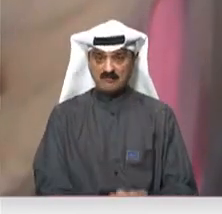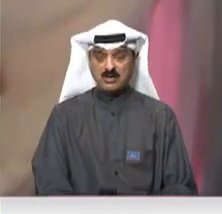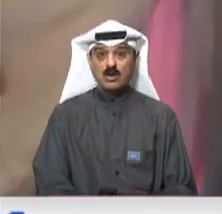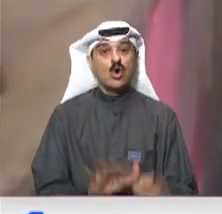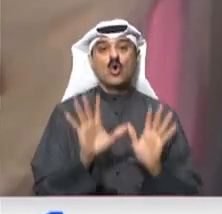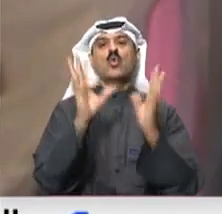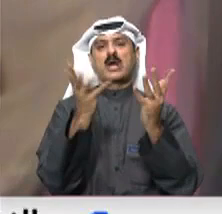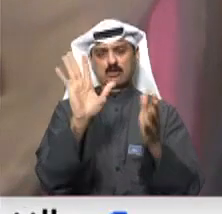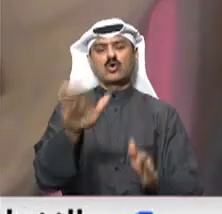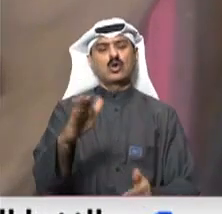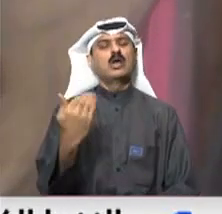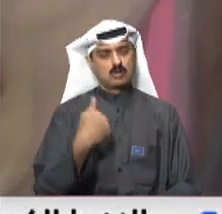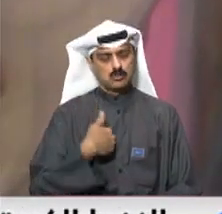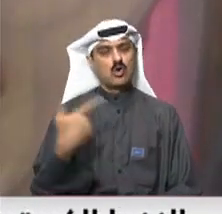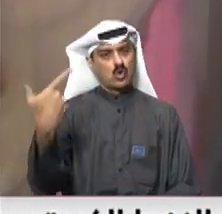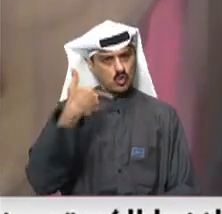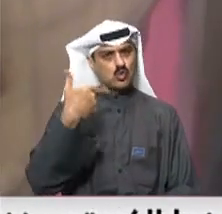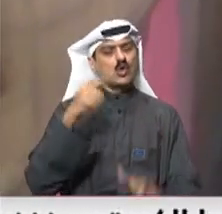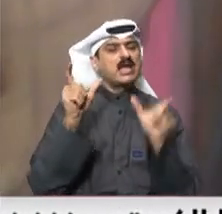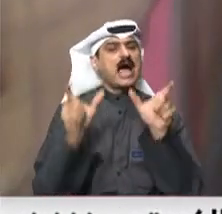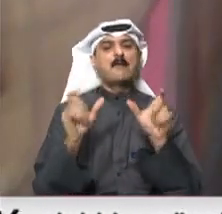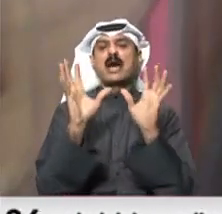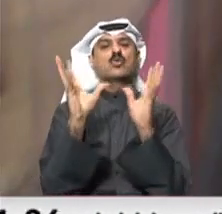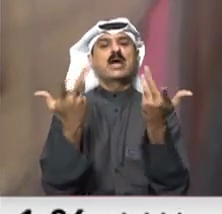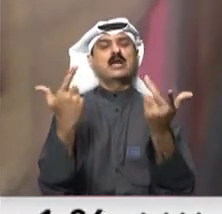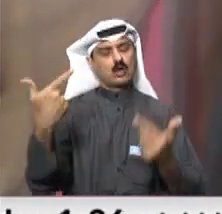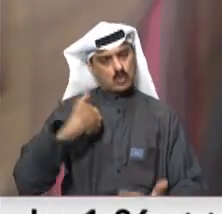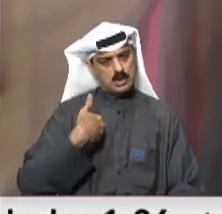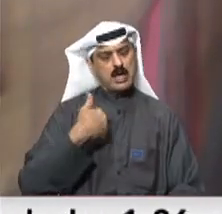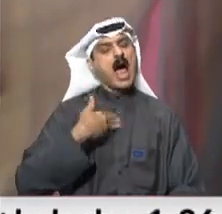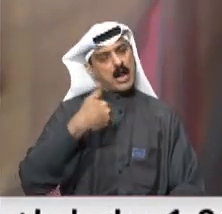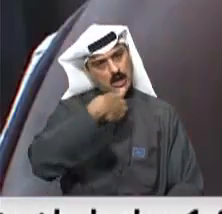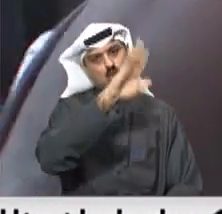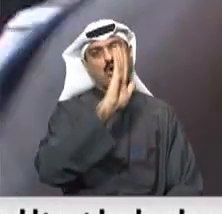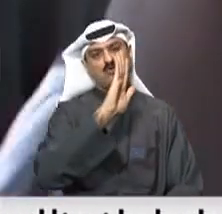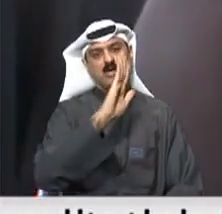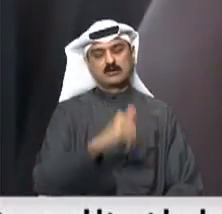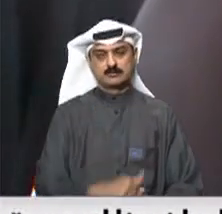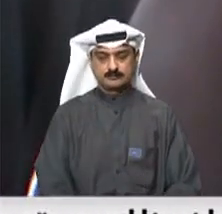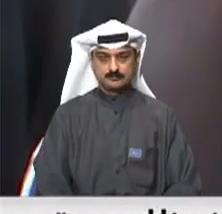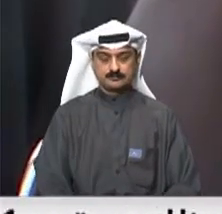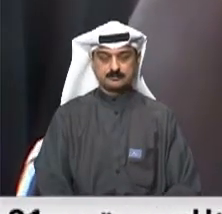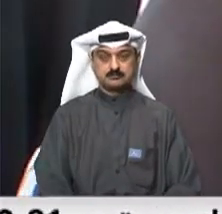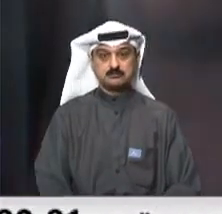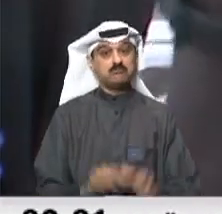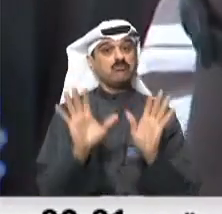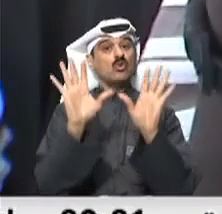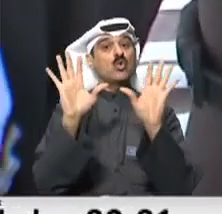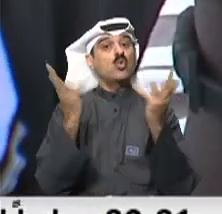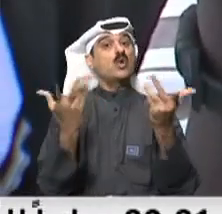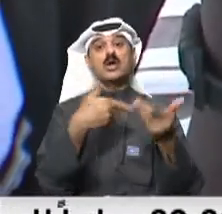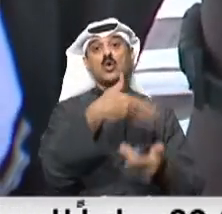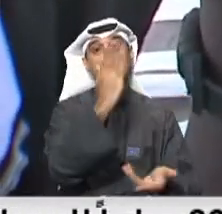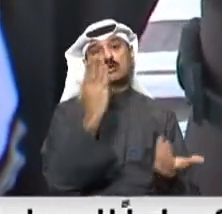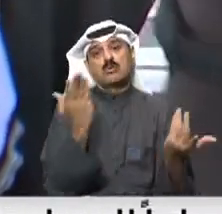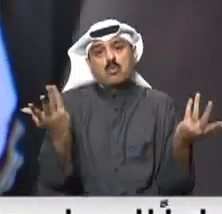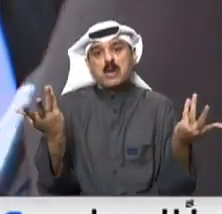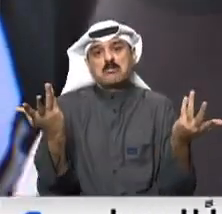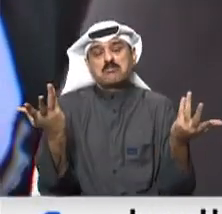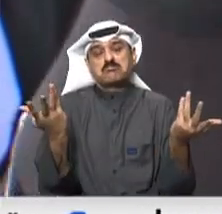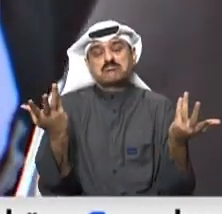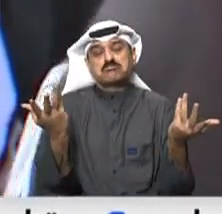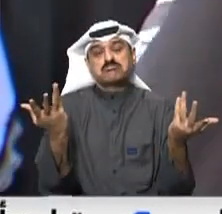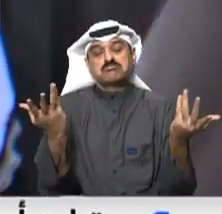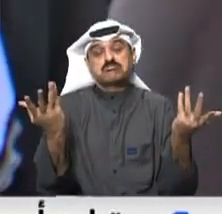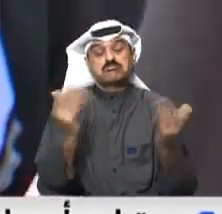مكان امن يقولوا لنا روحوا عليه استقروا في بنروح عليه اما غير هيك مش طالعين من هنا وين اروح انا وين اروح انا